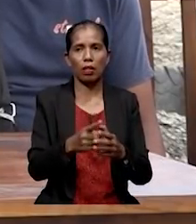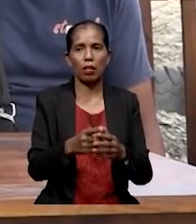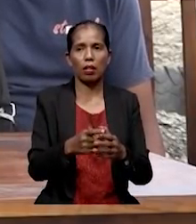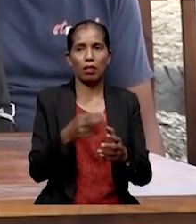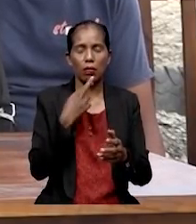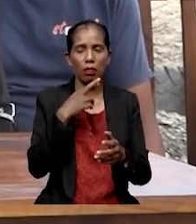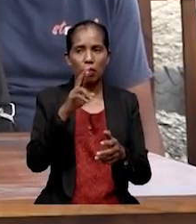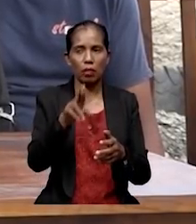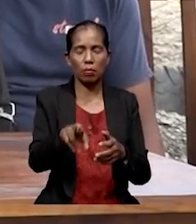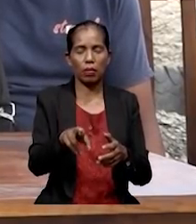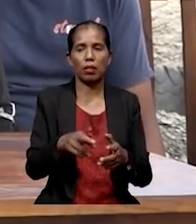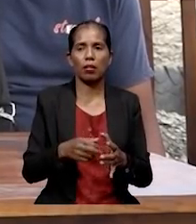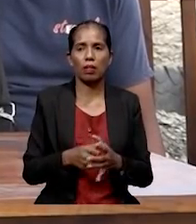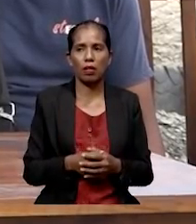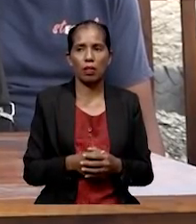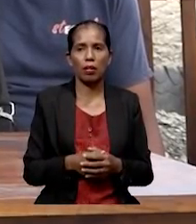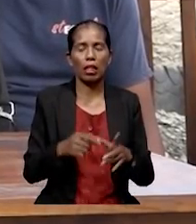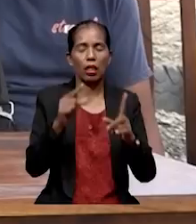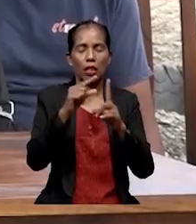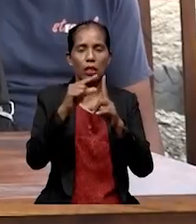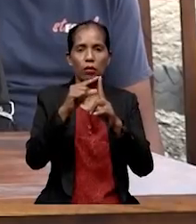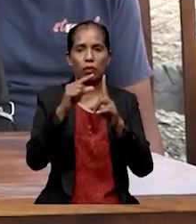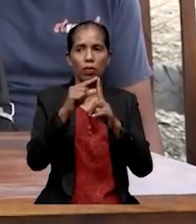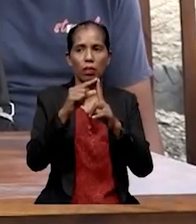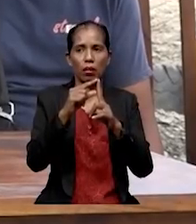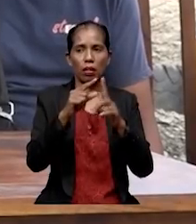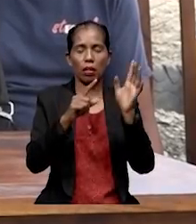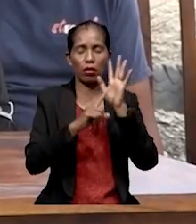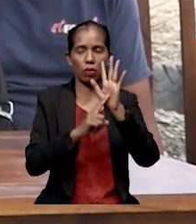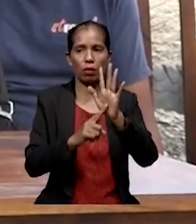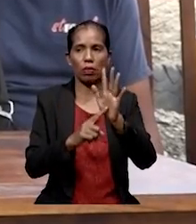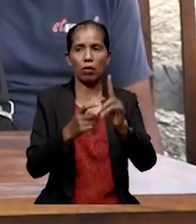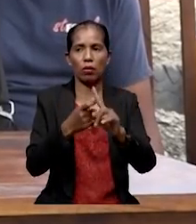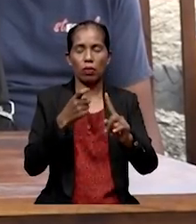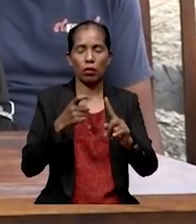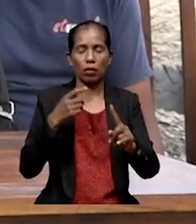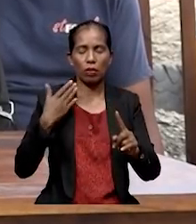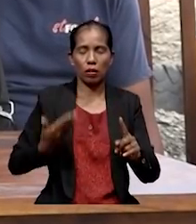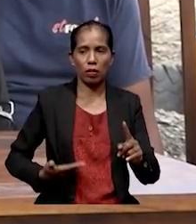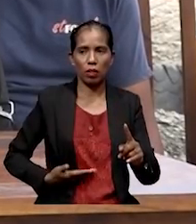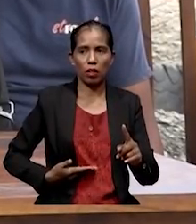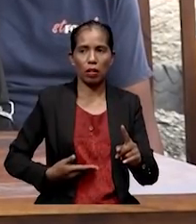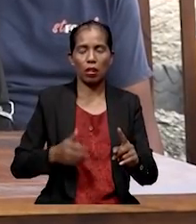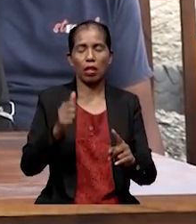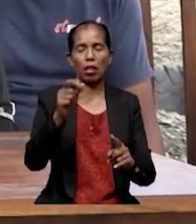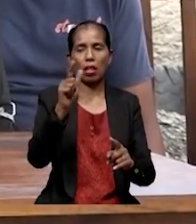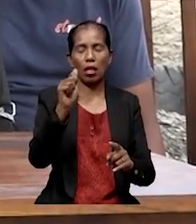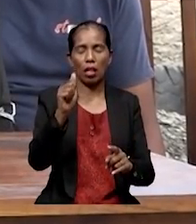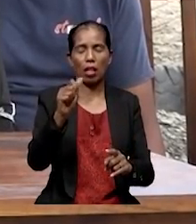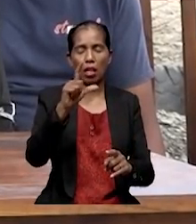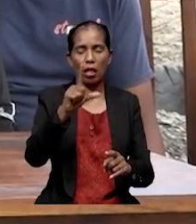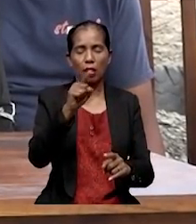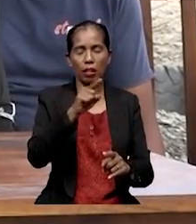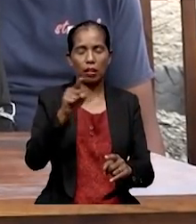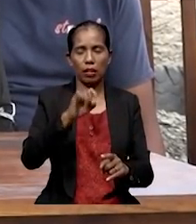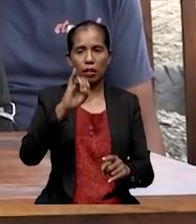ba ia fua neve maka fosaia husi senhora ida neve maka naran Alzira Simenes ia de 23